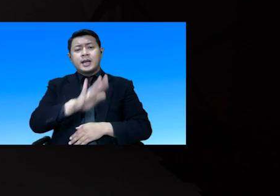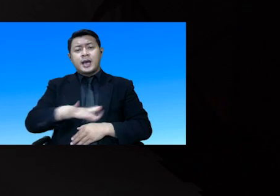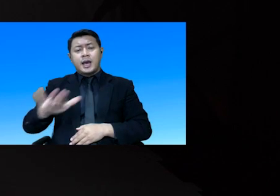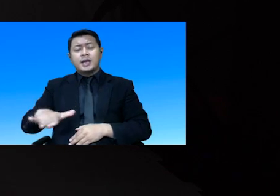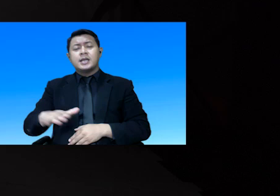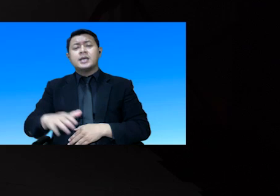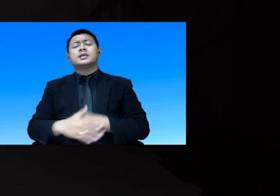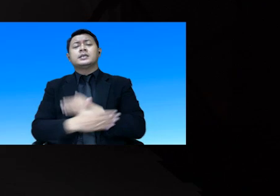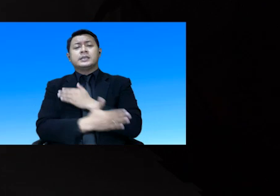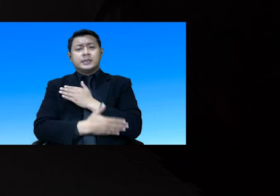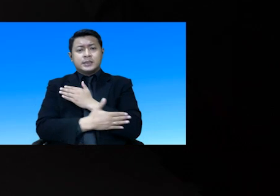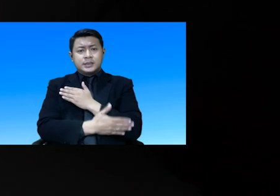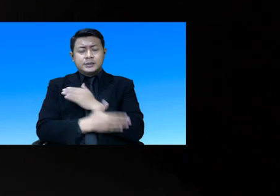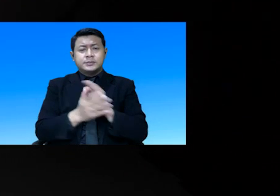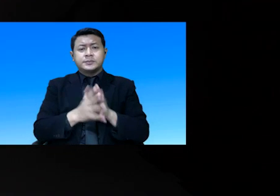anak negeri.